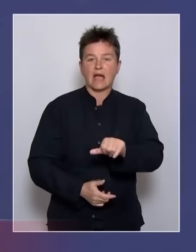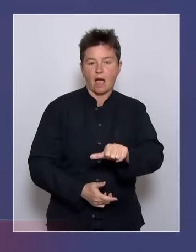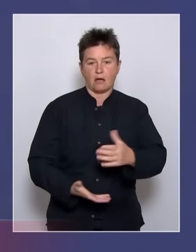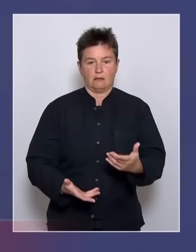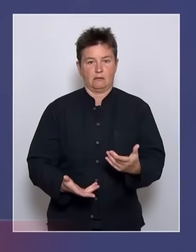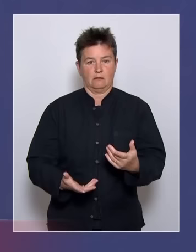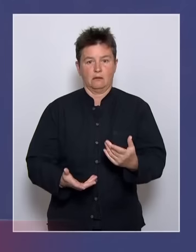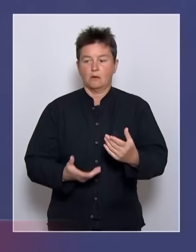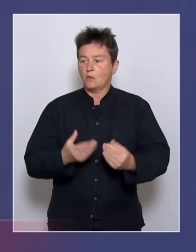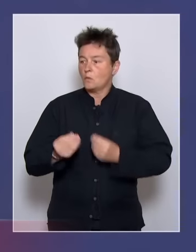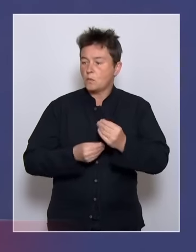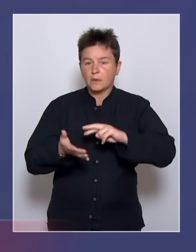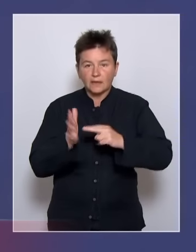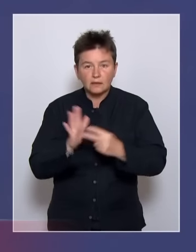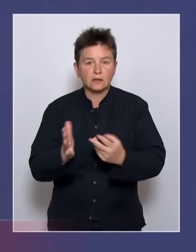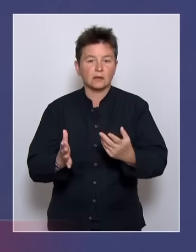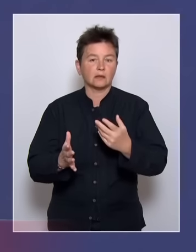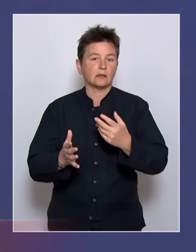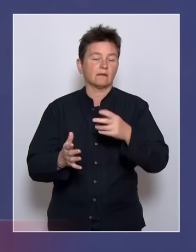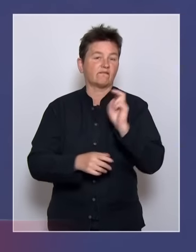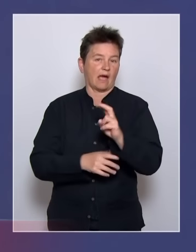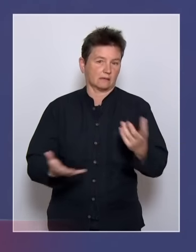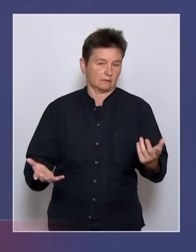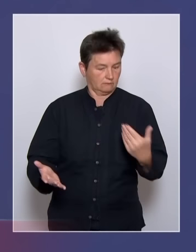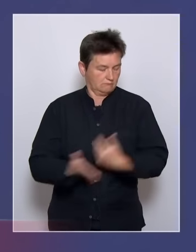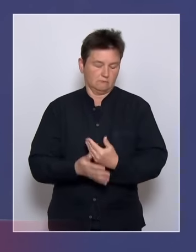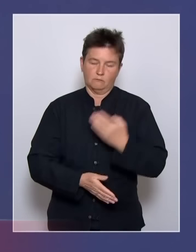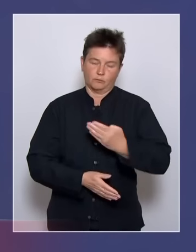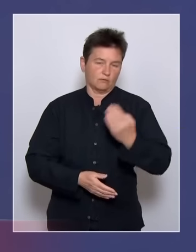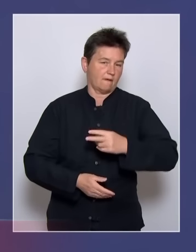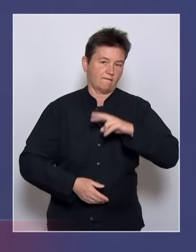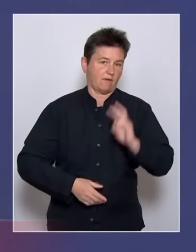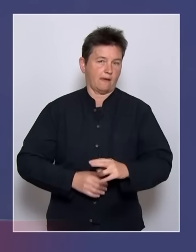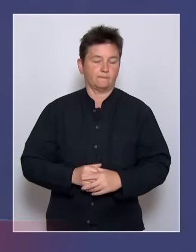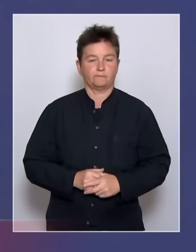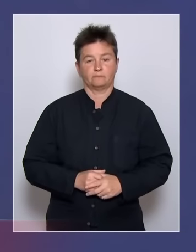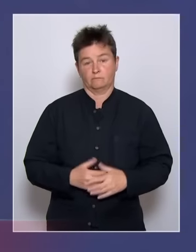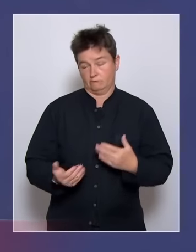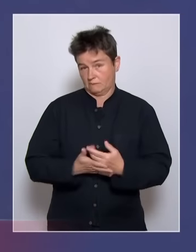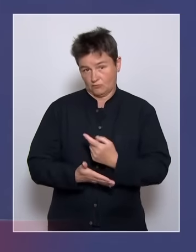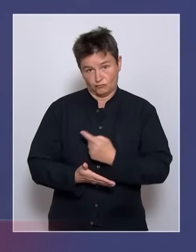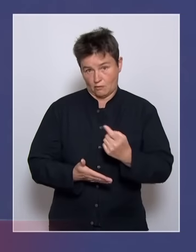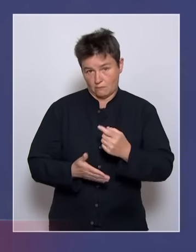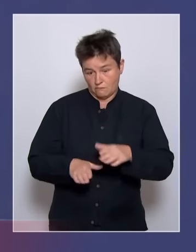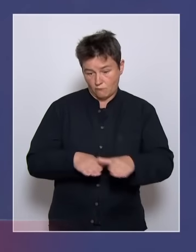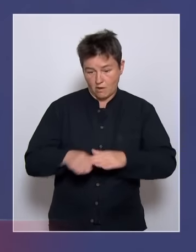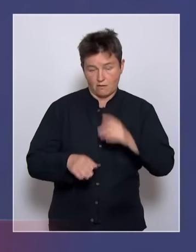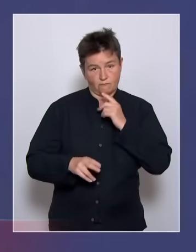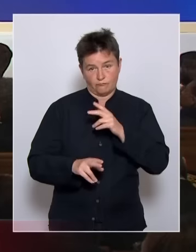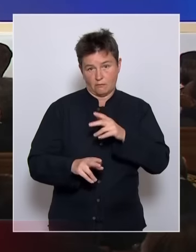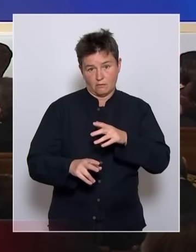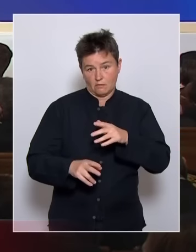sur les technologies vertes. C'est indispensable. C'est la seule chose qui nous permettra de répondre